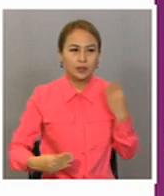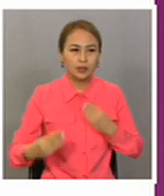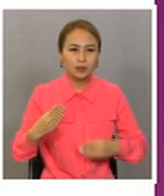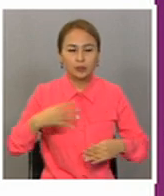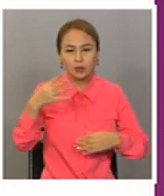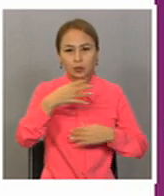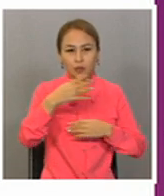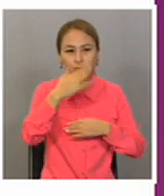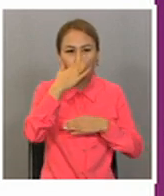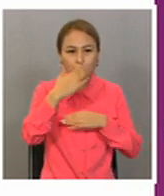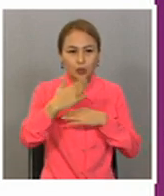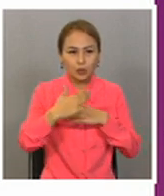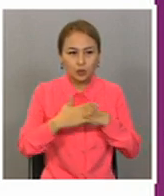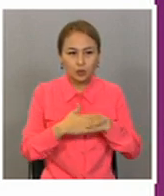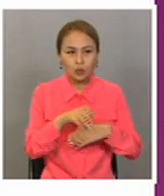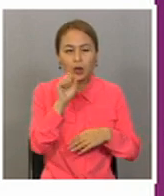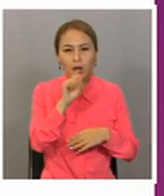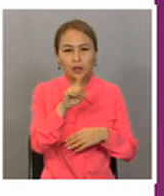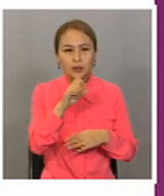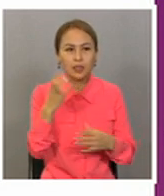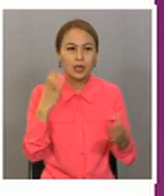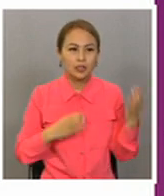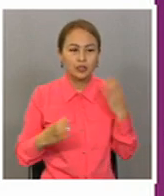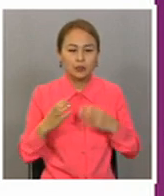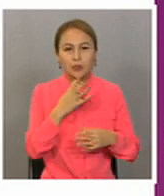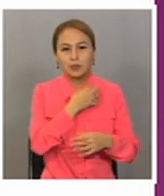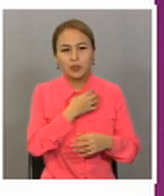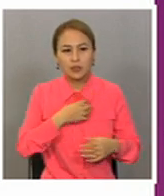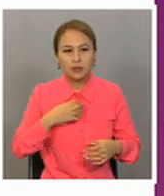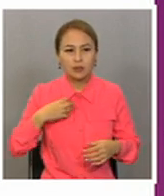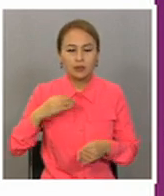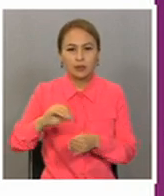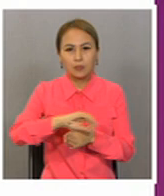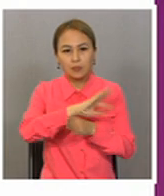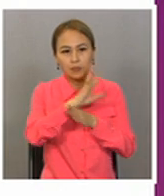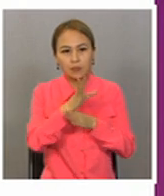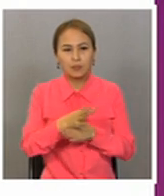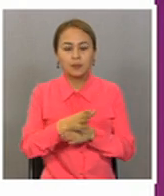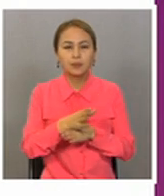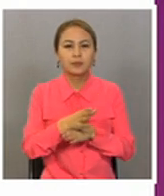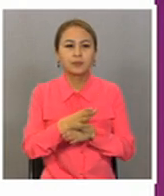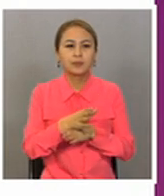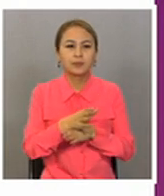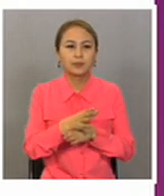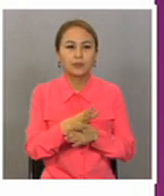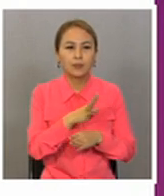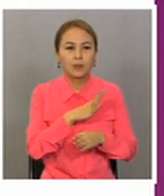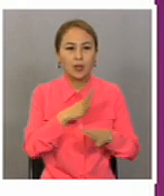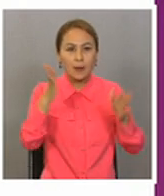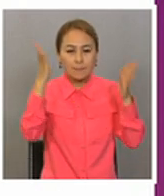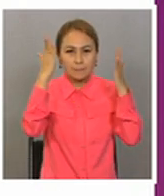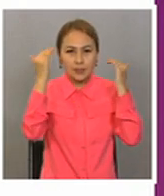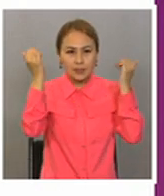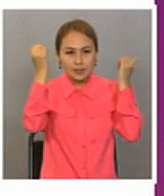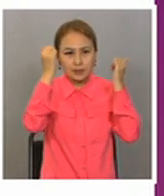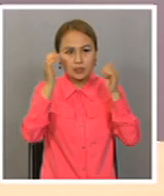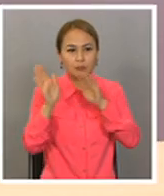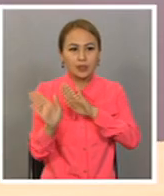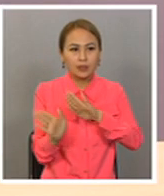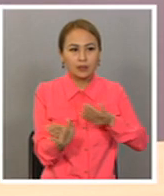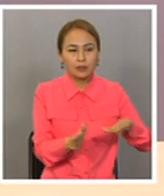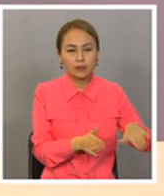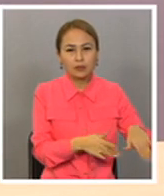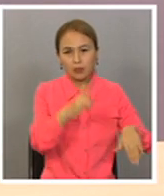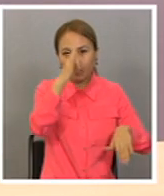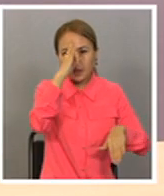Алтын адамның киімі 4000-ға жуық алтын әшекеймен безендірілген.